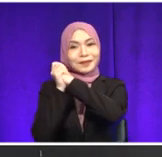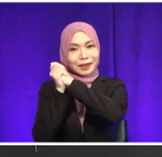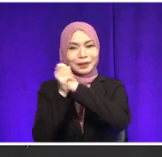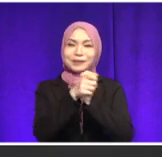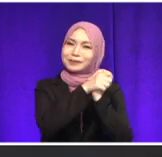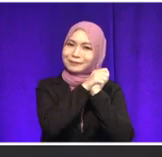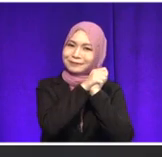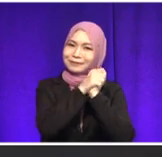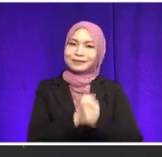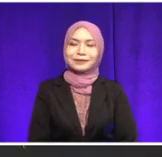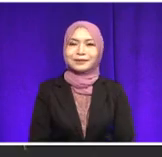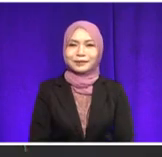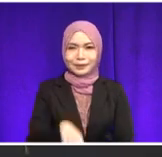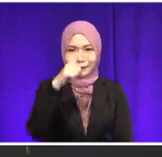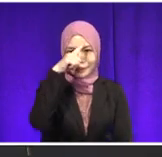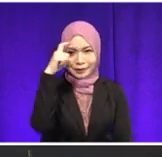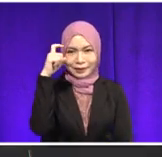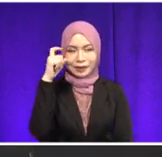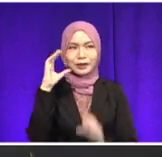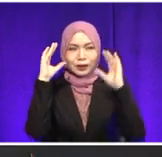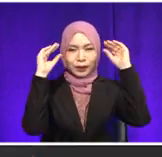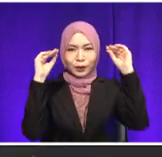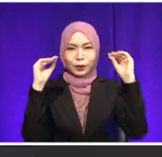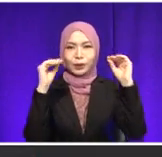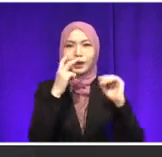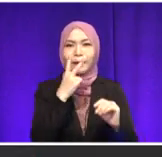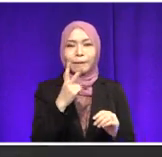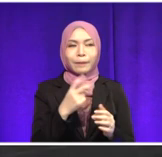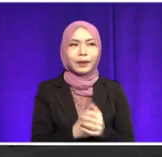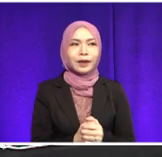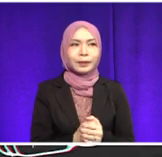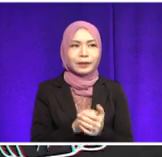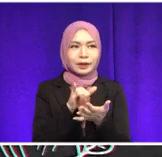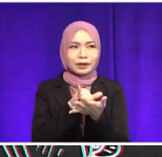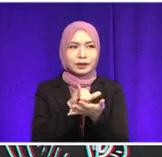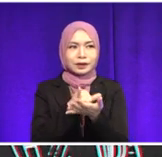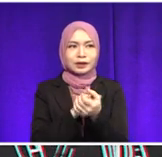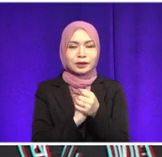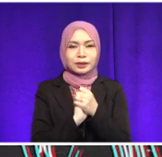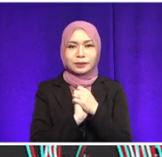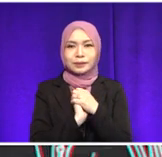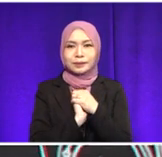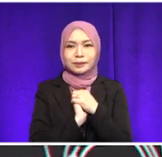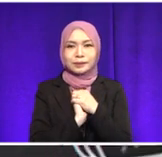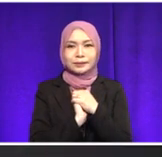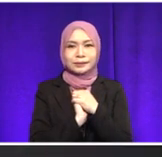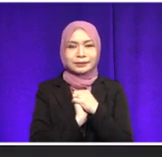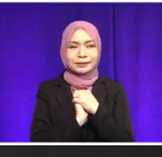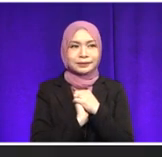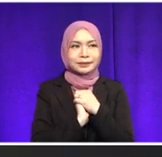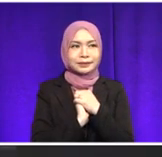Aci Ibu nampak dekat situ Ivan Tanya tadi Mengapa banyak kriteria setelah itulah nanti yang akan menampilkan